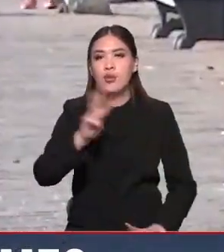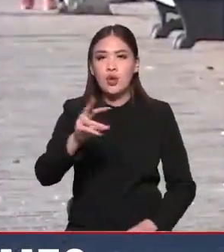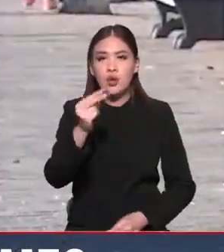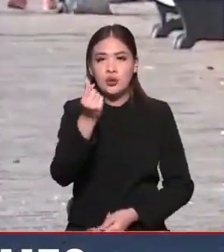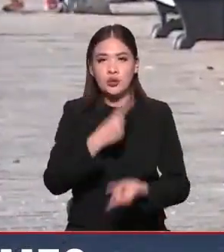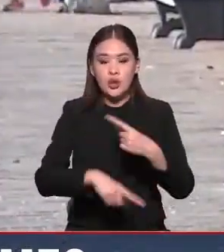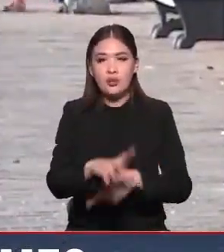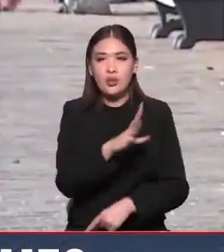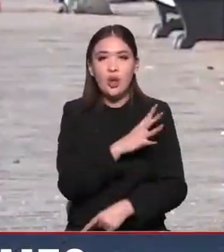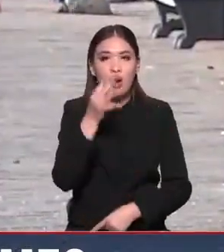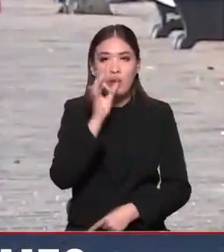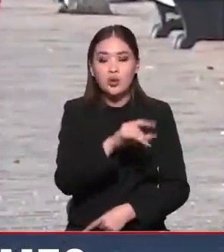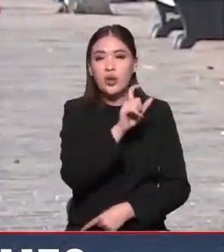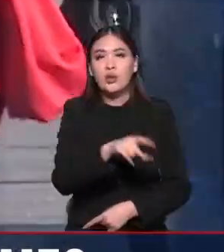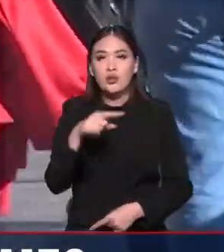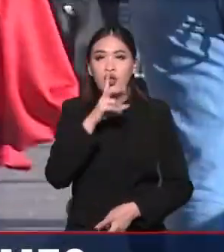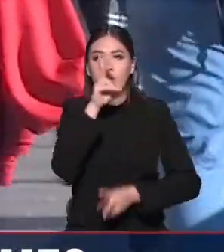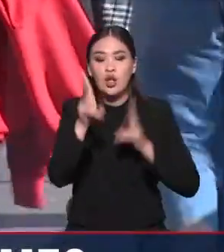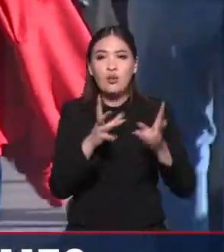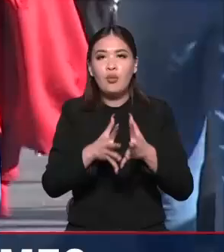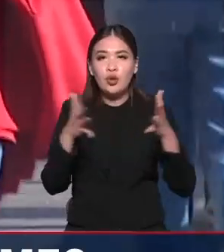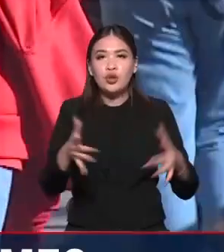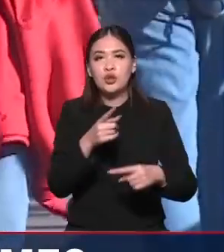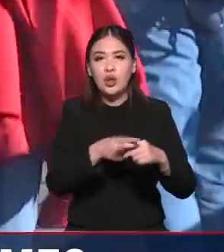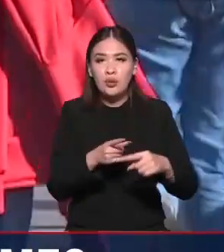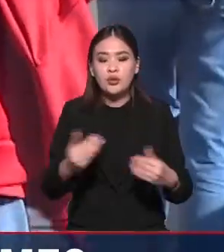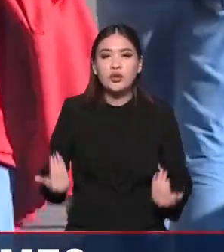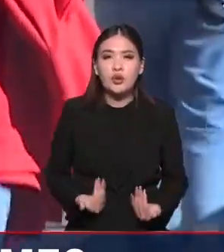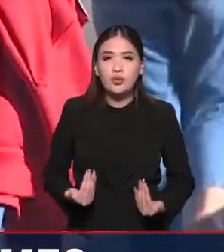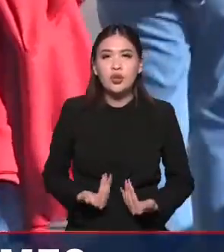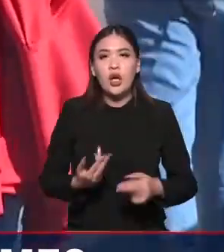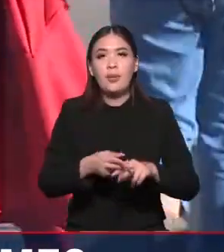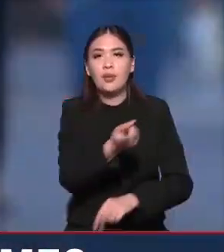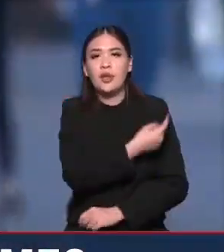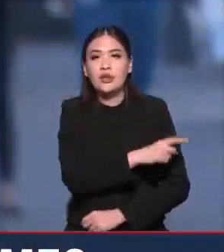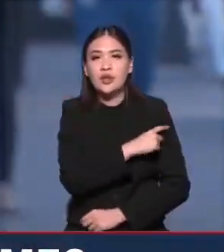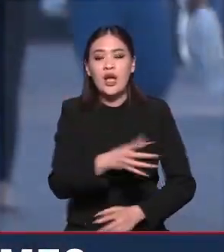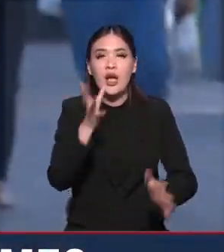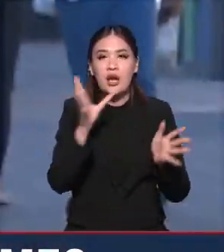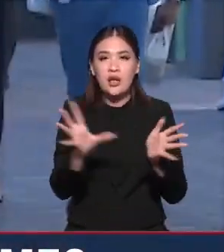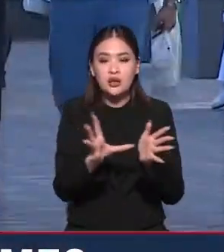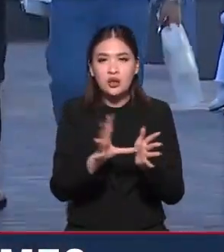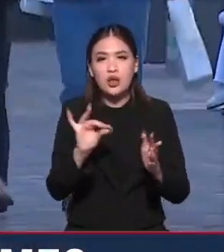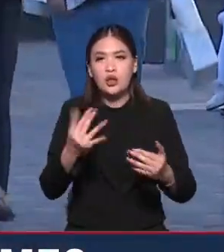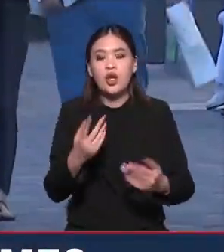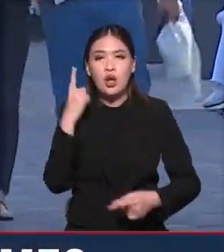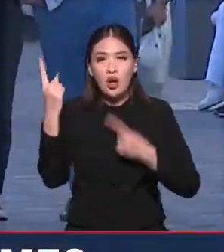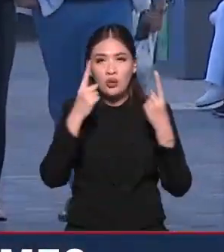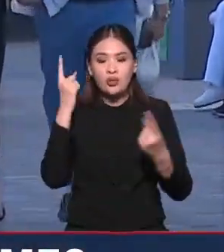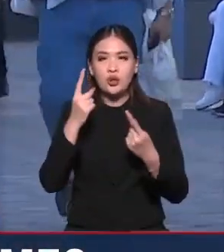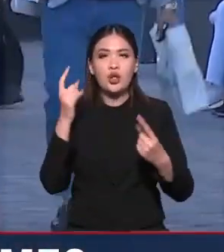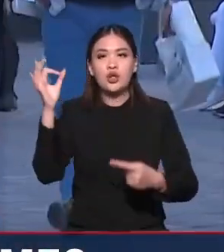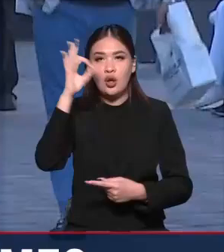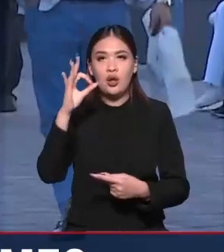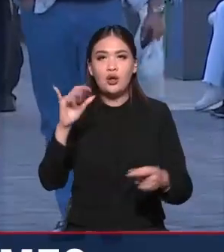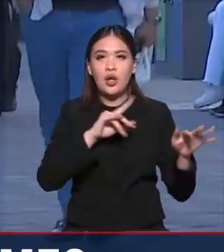қайтарылған. Мамандардың айтуынша шағымдар көбінесе бөлшек сауда, тұрмыстық қызметтер, медицина, электронды сауда және тұрғын үй-коммуналдық шаруашылық